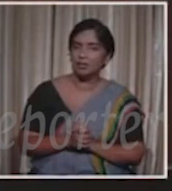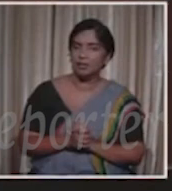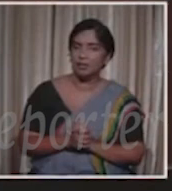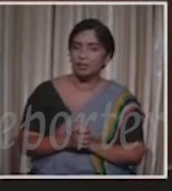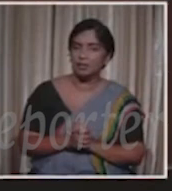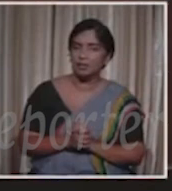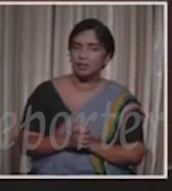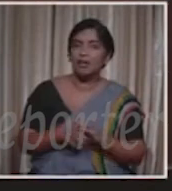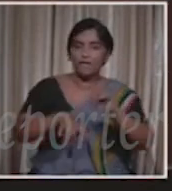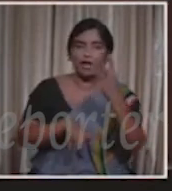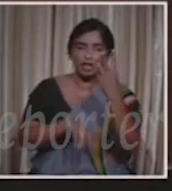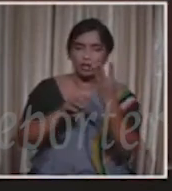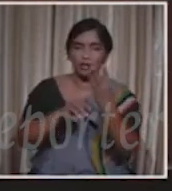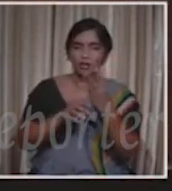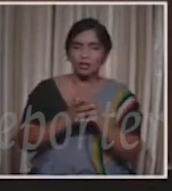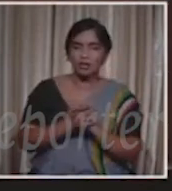ලක්ෂණගිරි ඇලමැතුමා